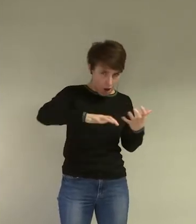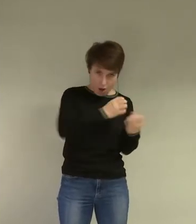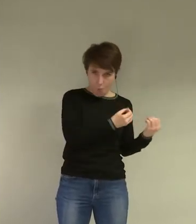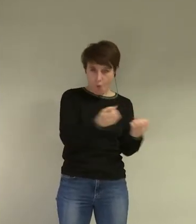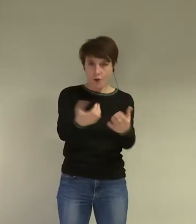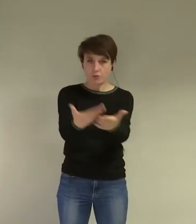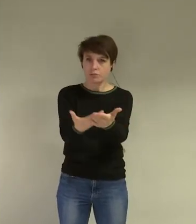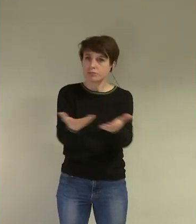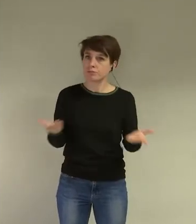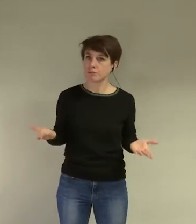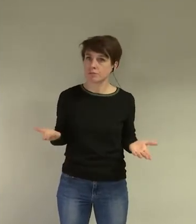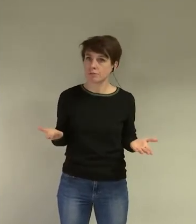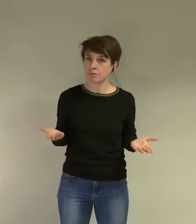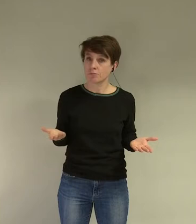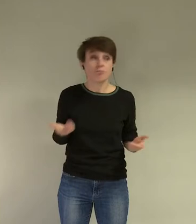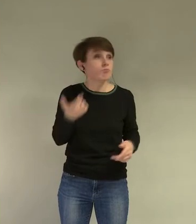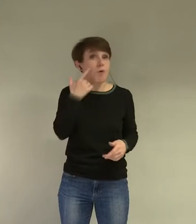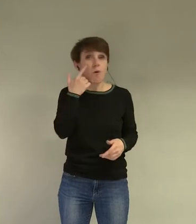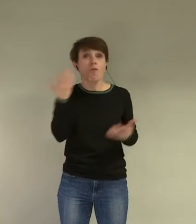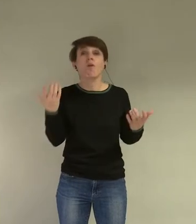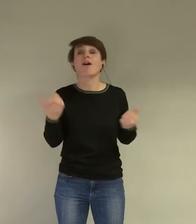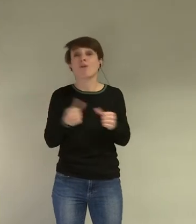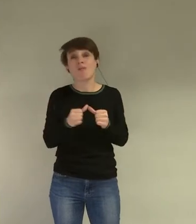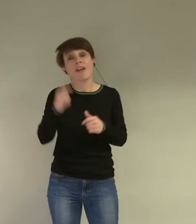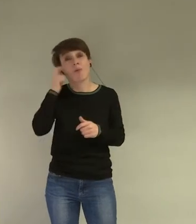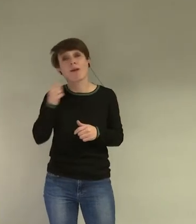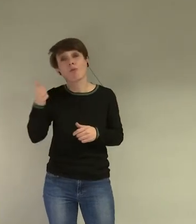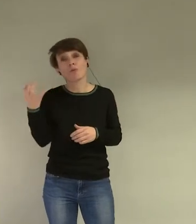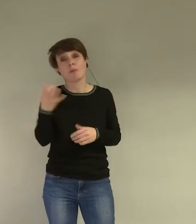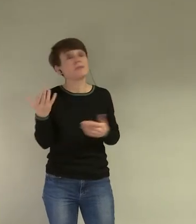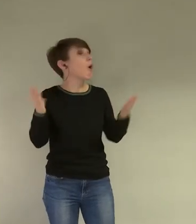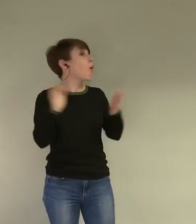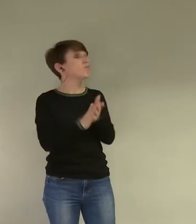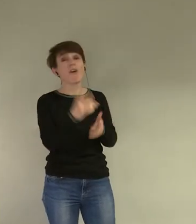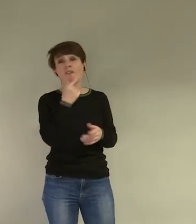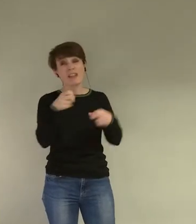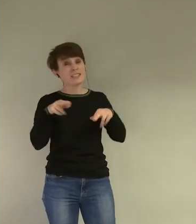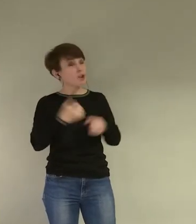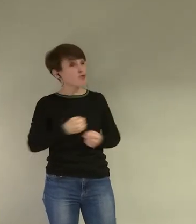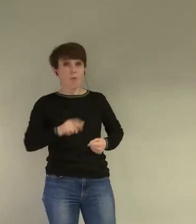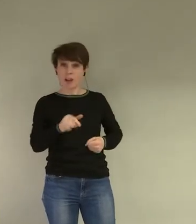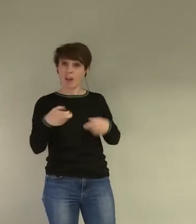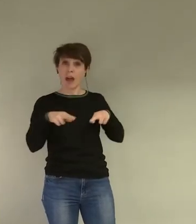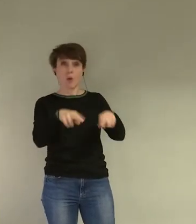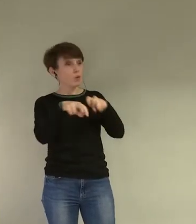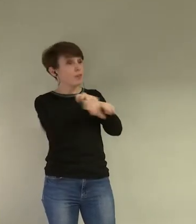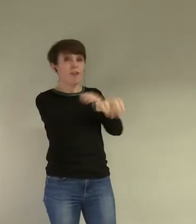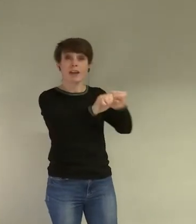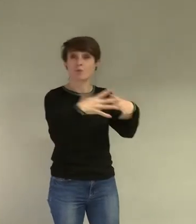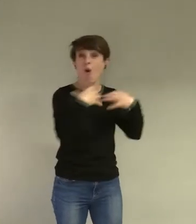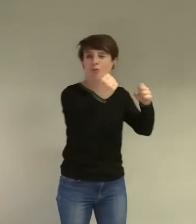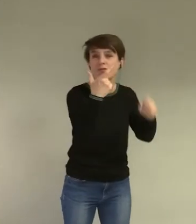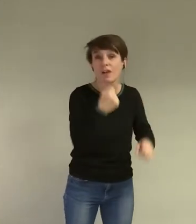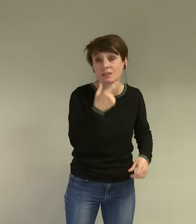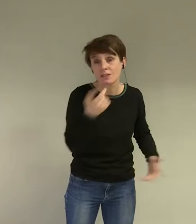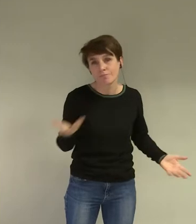il n'ya qu'à traverser la rue pour retrouver un travail une personne sur cinq est touché par un trouble psychique c'est 13